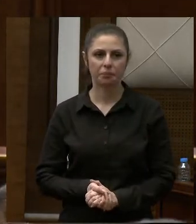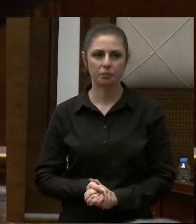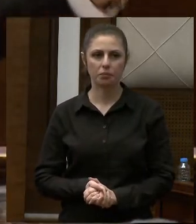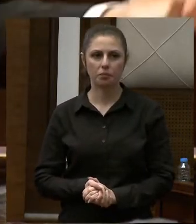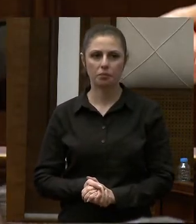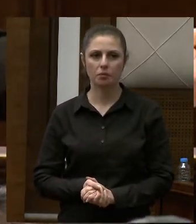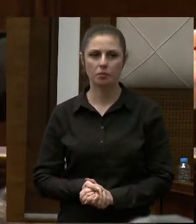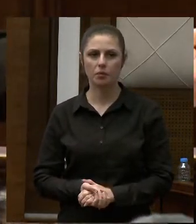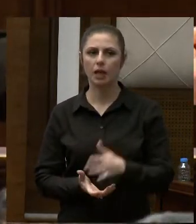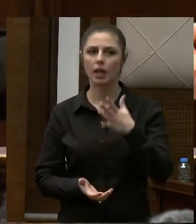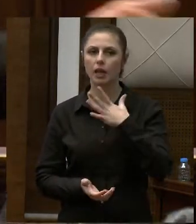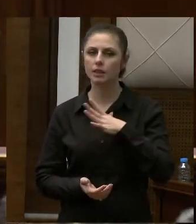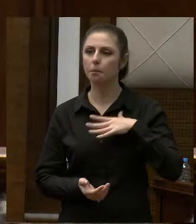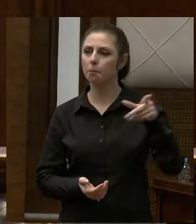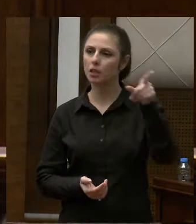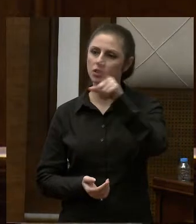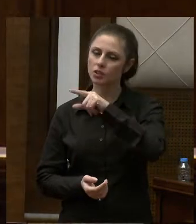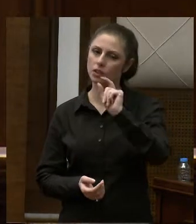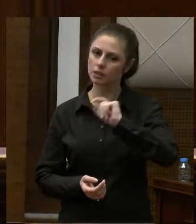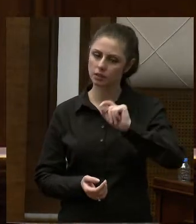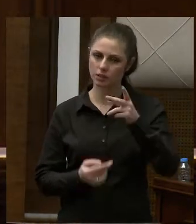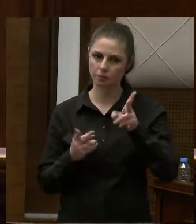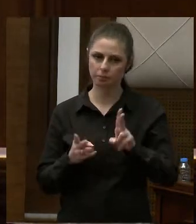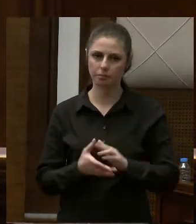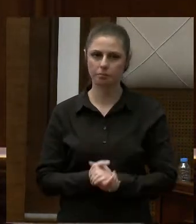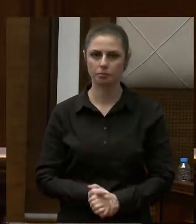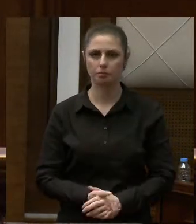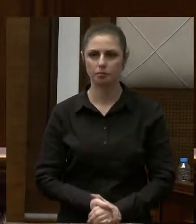İstediğiniz başka kişileri de yazabilirsiniz. Onu da bilirsiniz.